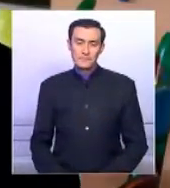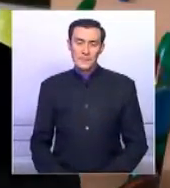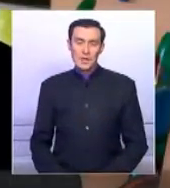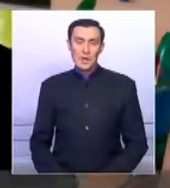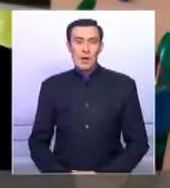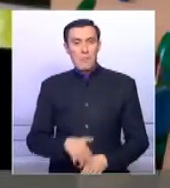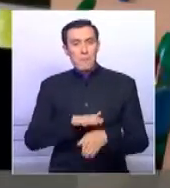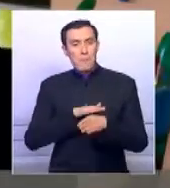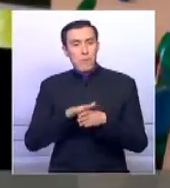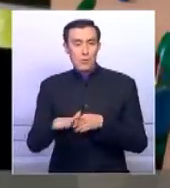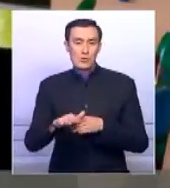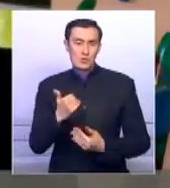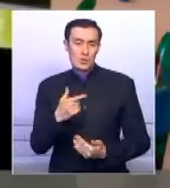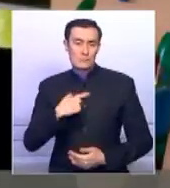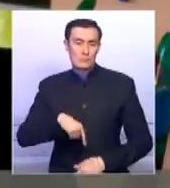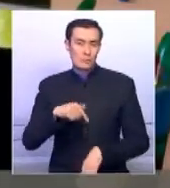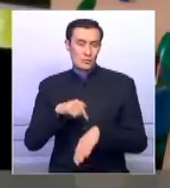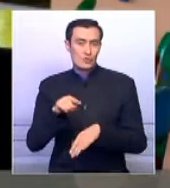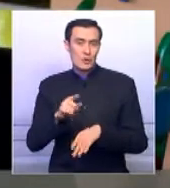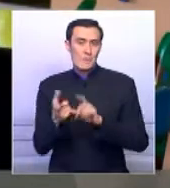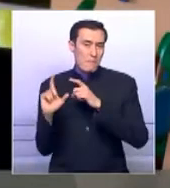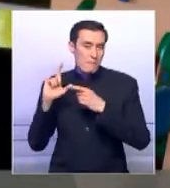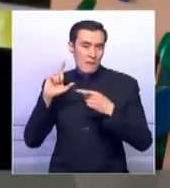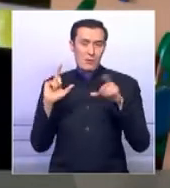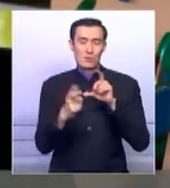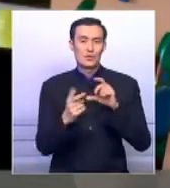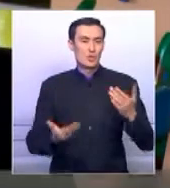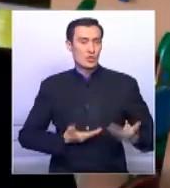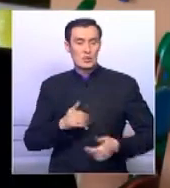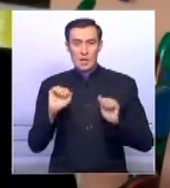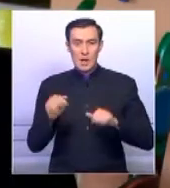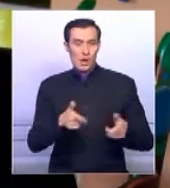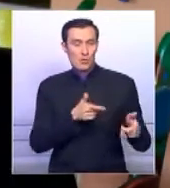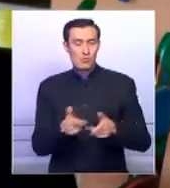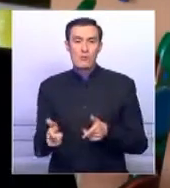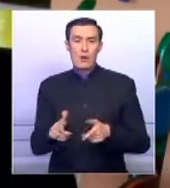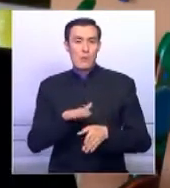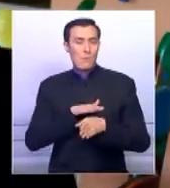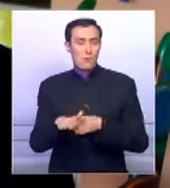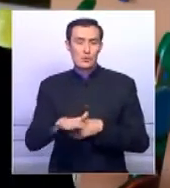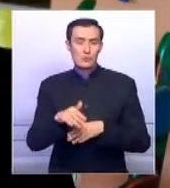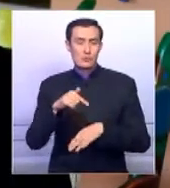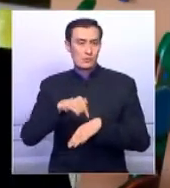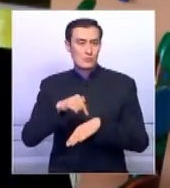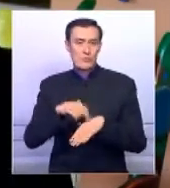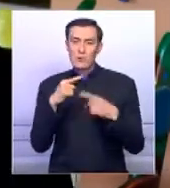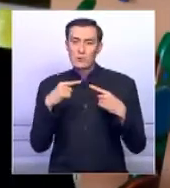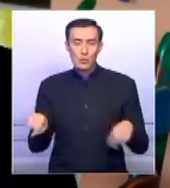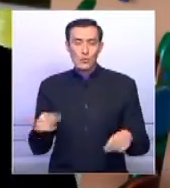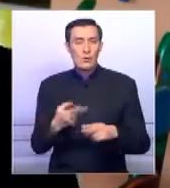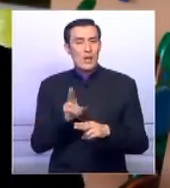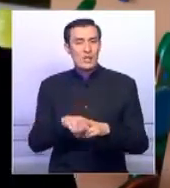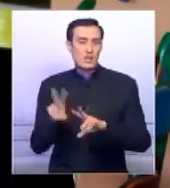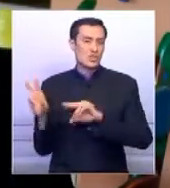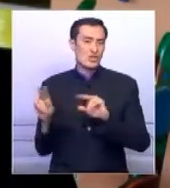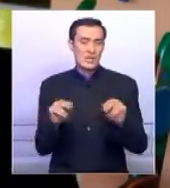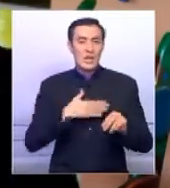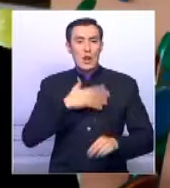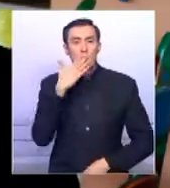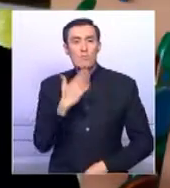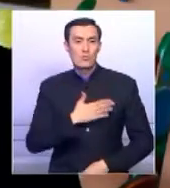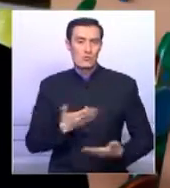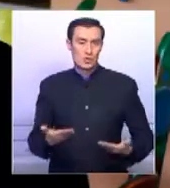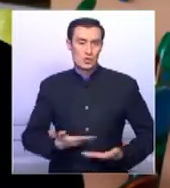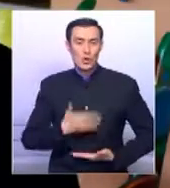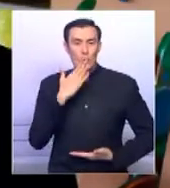С полной ответственностью я могу заявить, что я повернулся к жизни лицом. Я чувствую себя совершенно по-другому. И я понял, какое это счастье. Я люблю